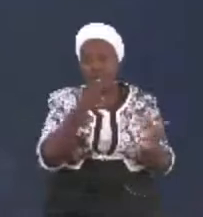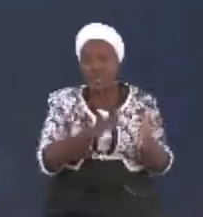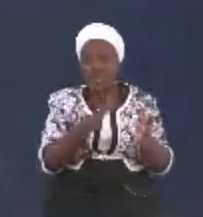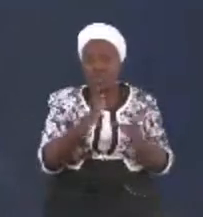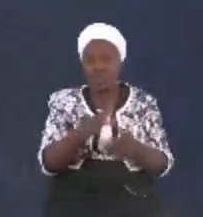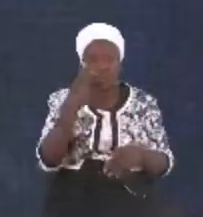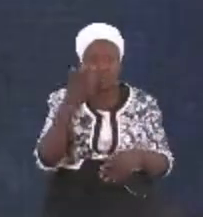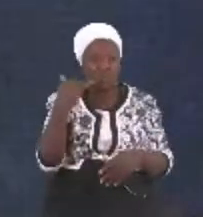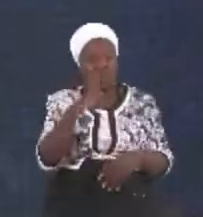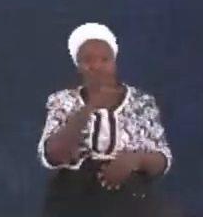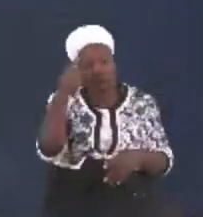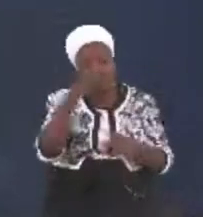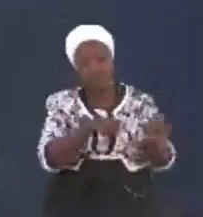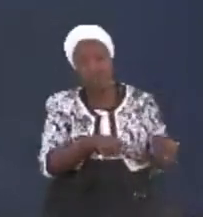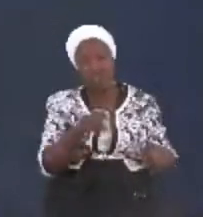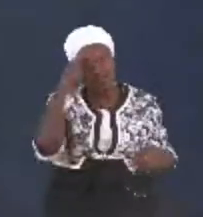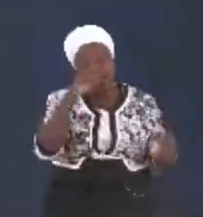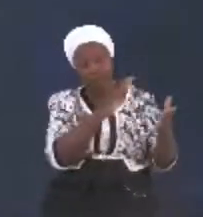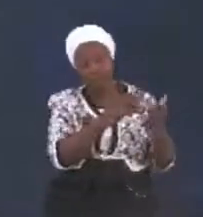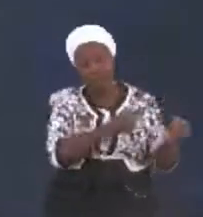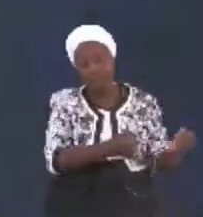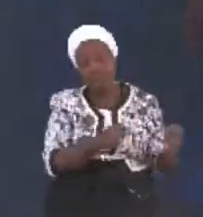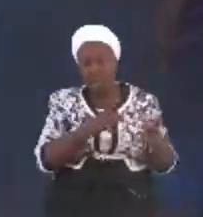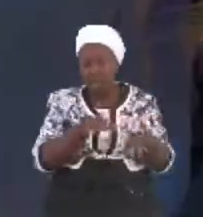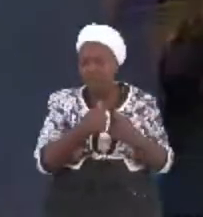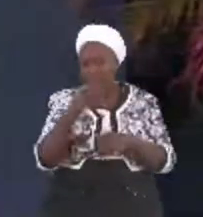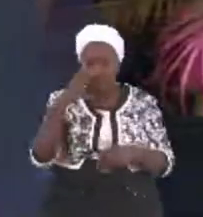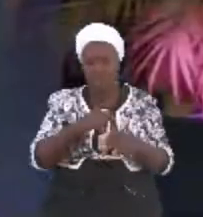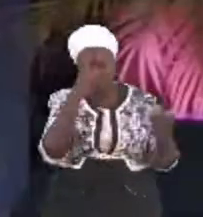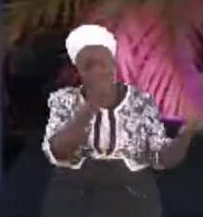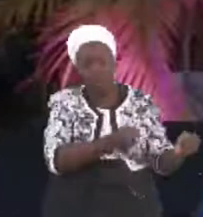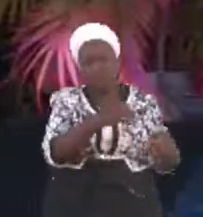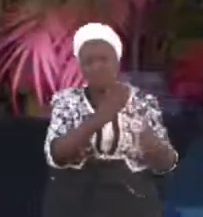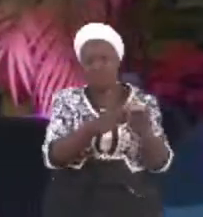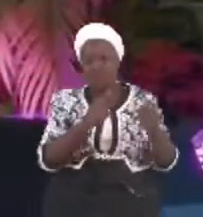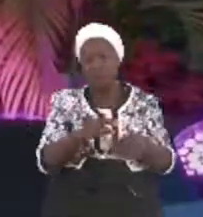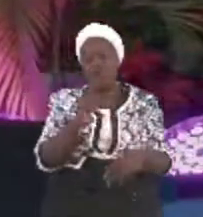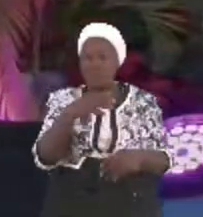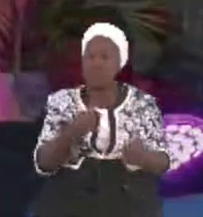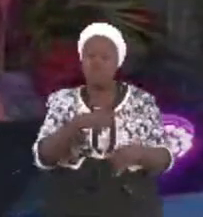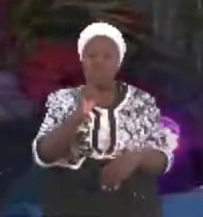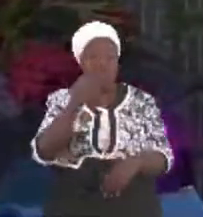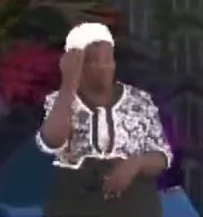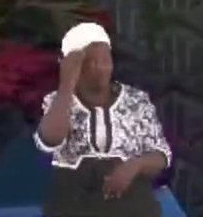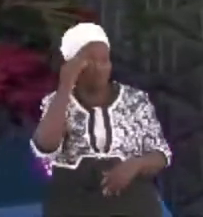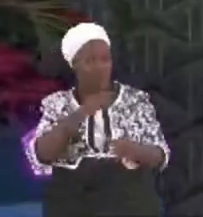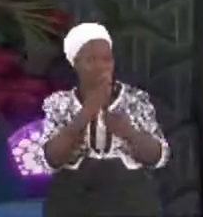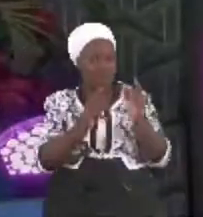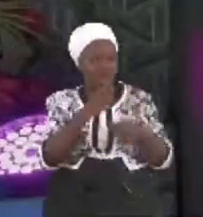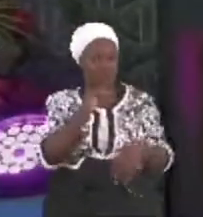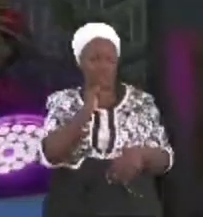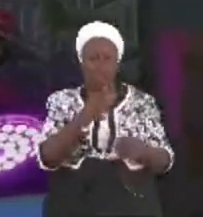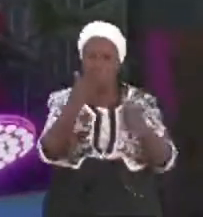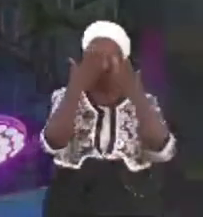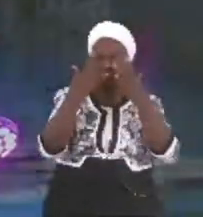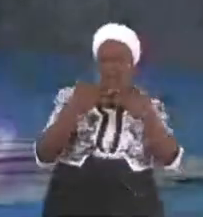leur foi, quand il voit la foi de quelqu'un, si quelqu'un est triste, a l'air